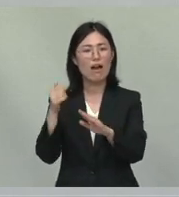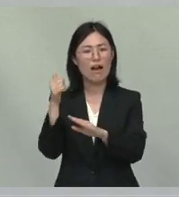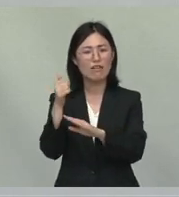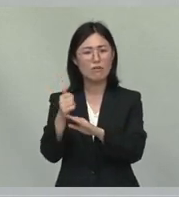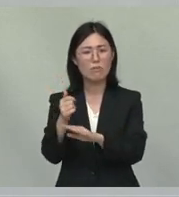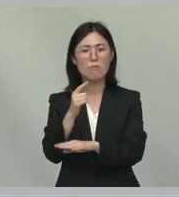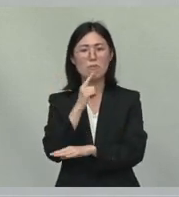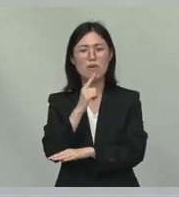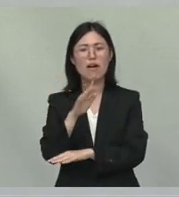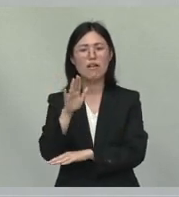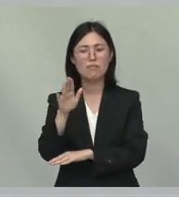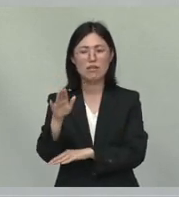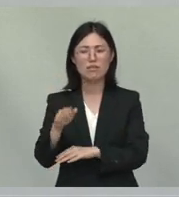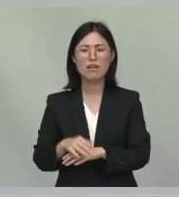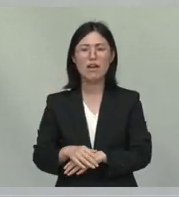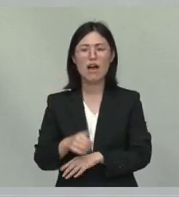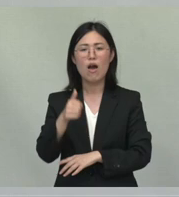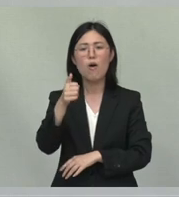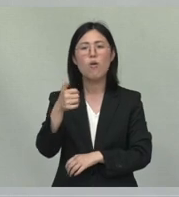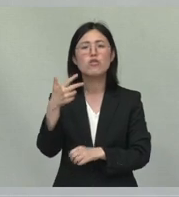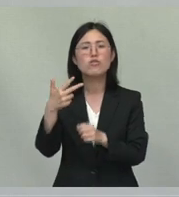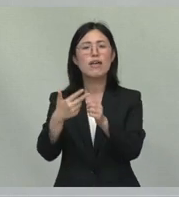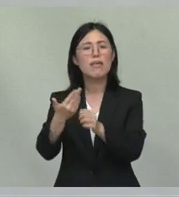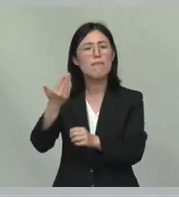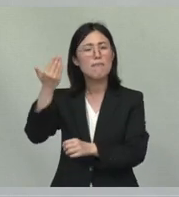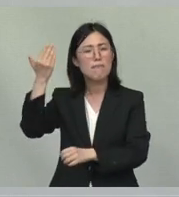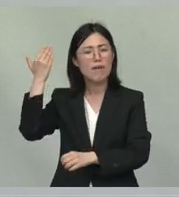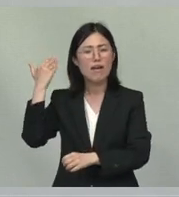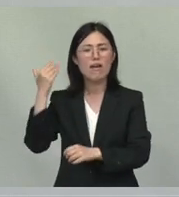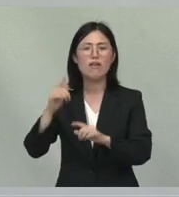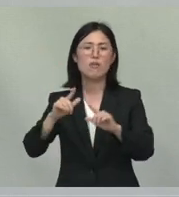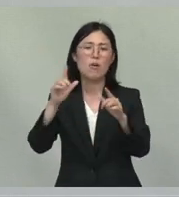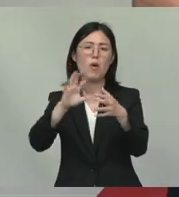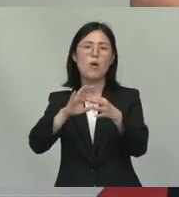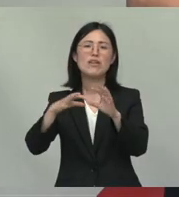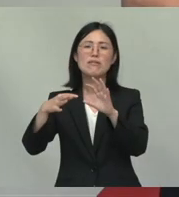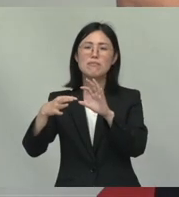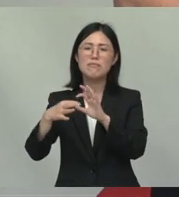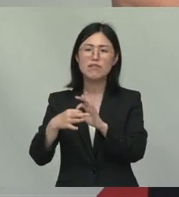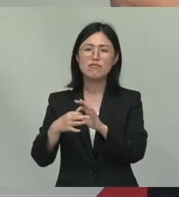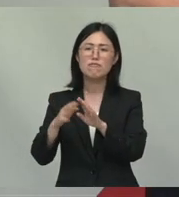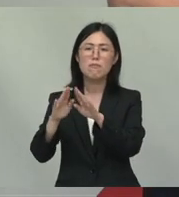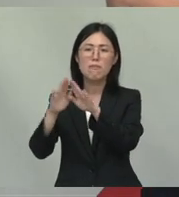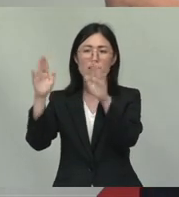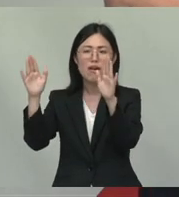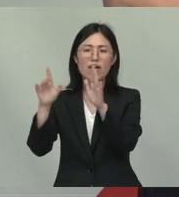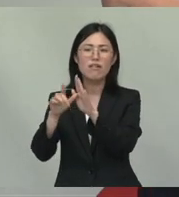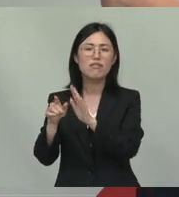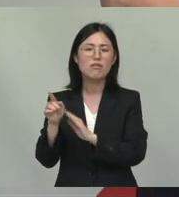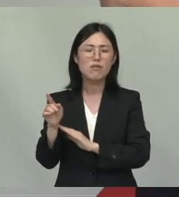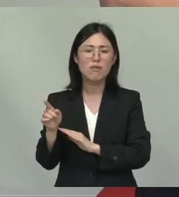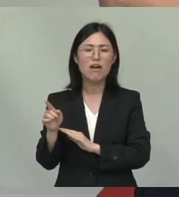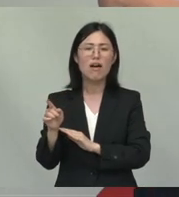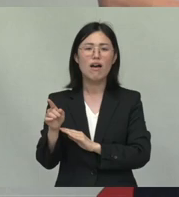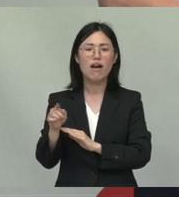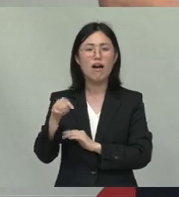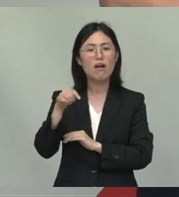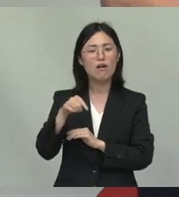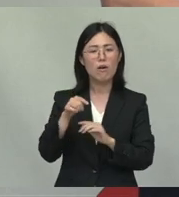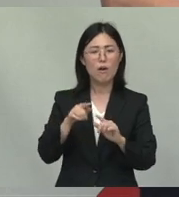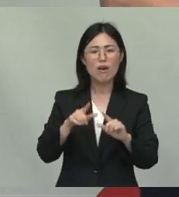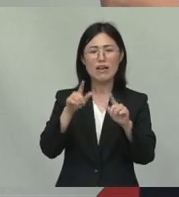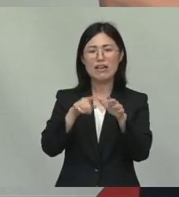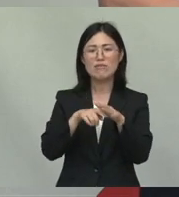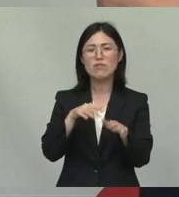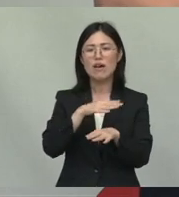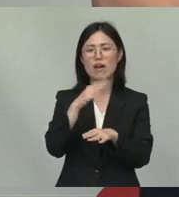ように、57年前の東京オリンピック、その時は東宮山では聖火リレーは行われませんでした